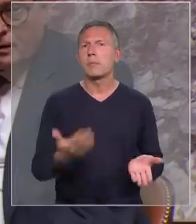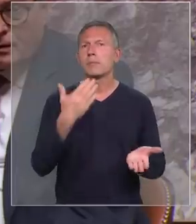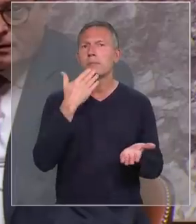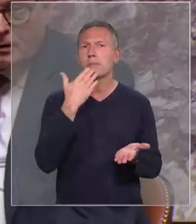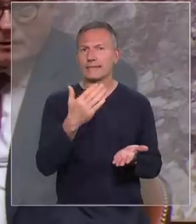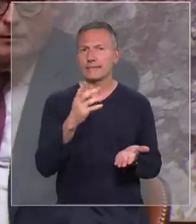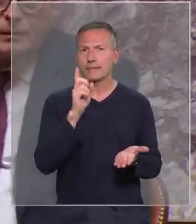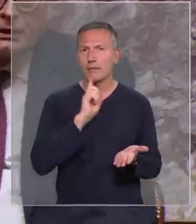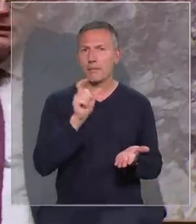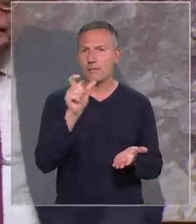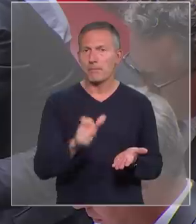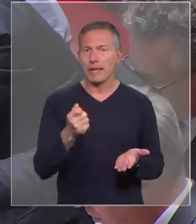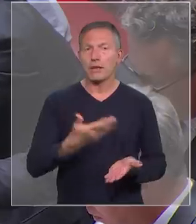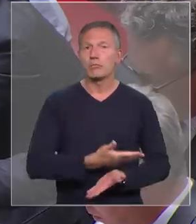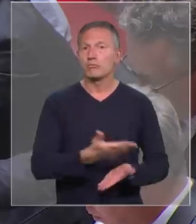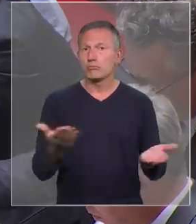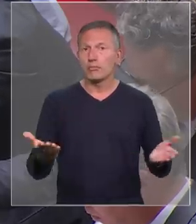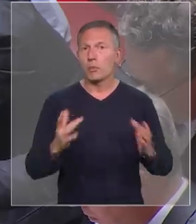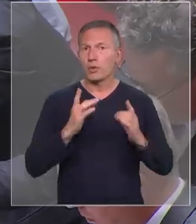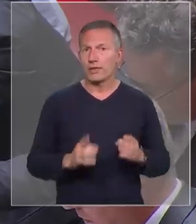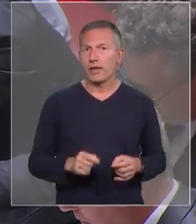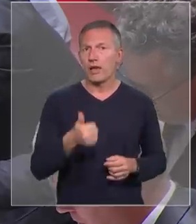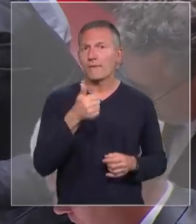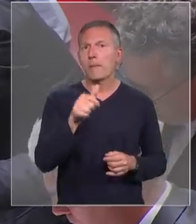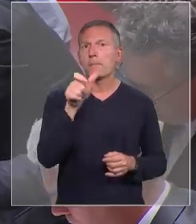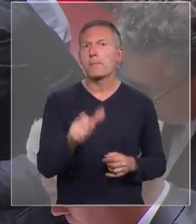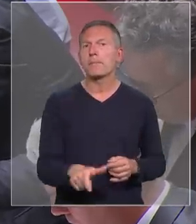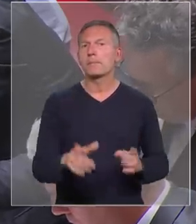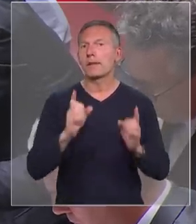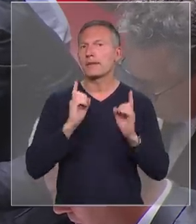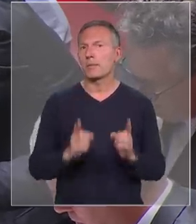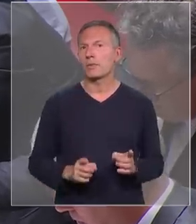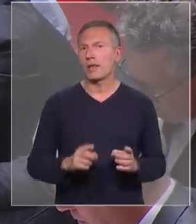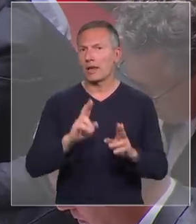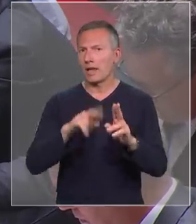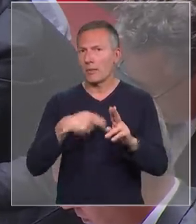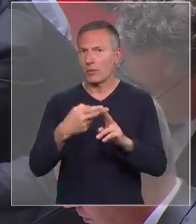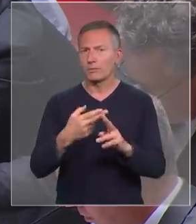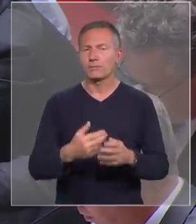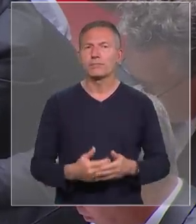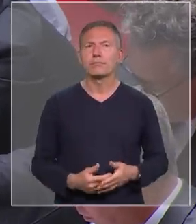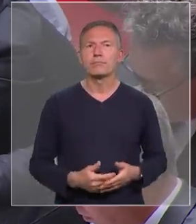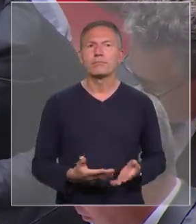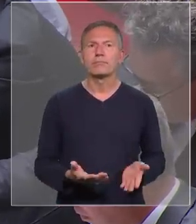Merci, Madame la Présidente, Mesdames et Messieurs les députés, Monsieur le député Thibault François.